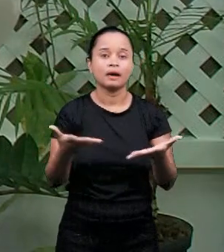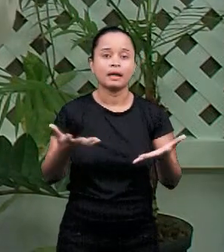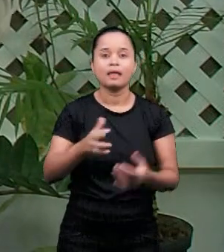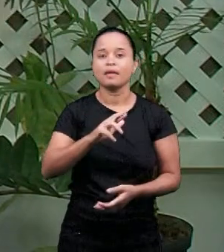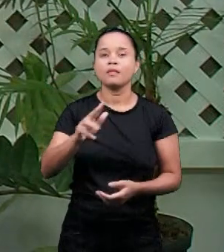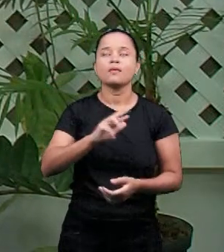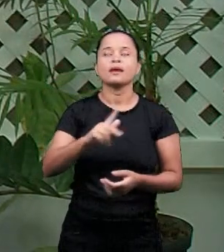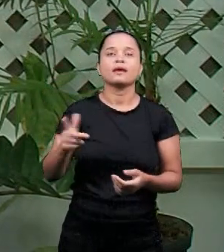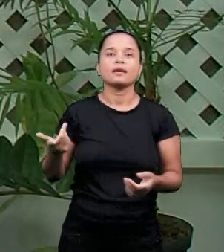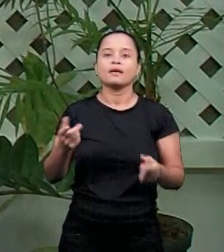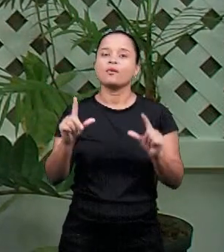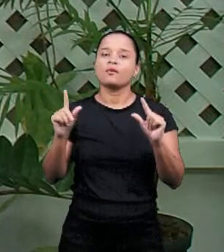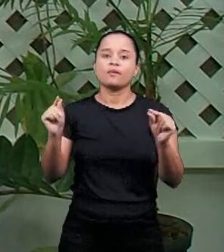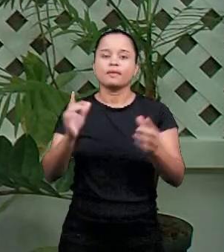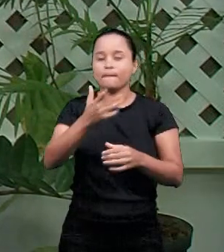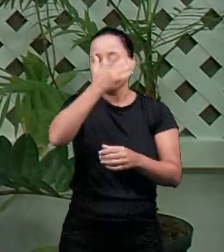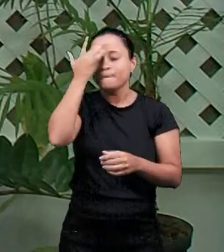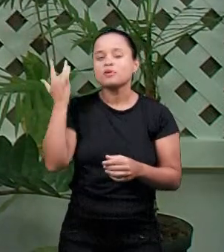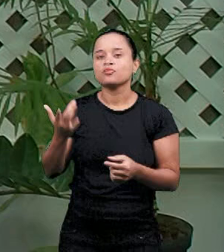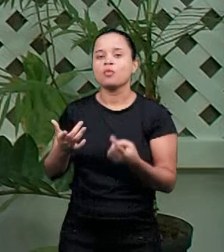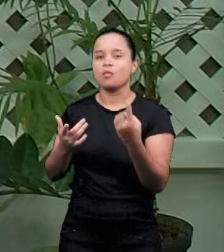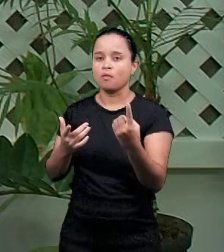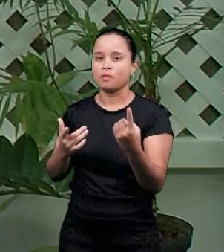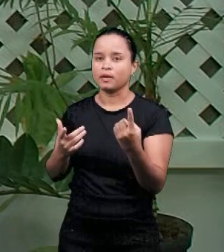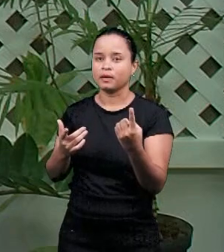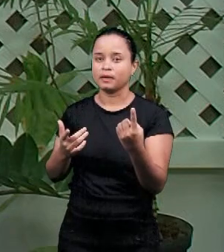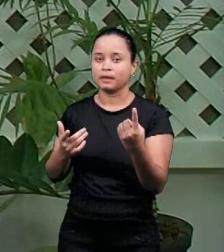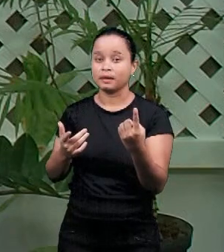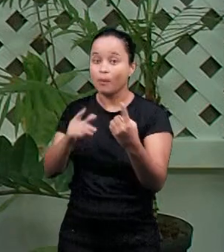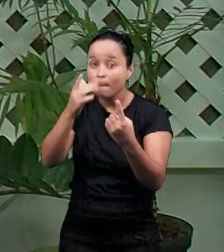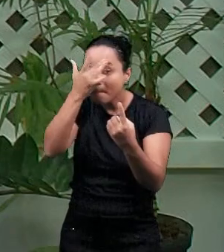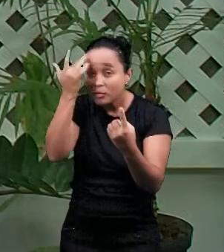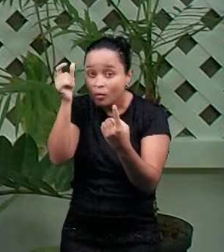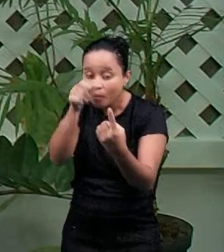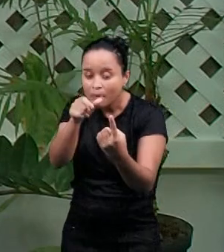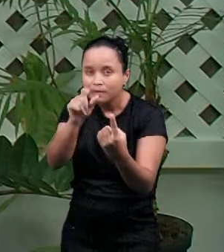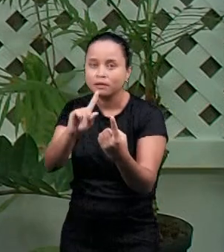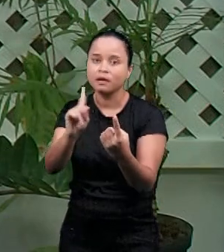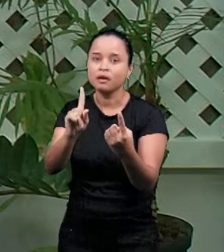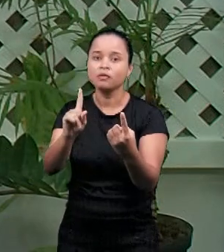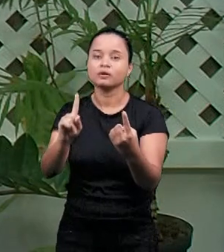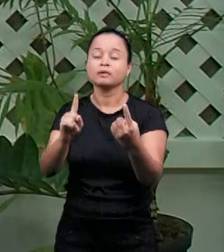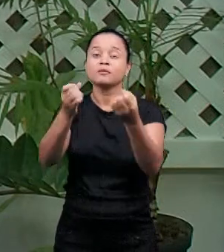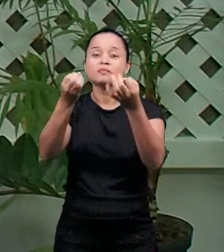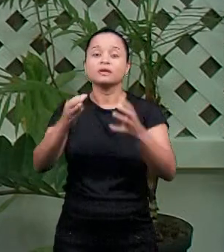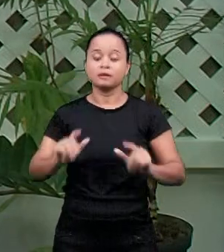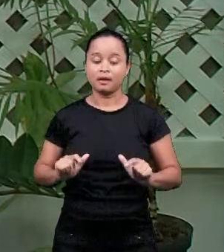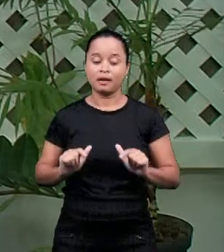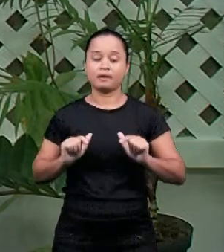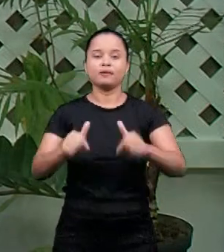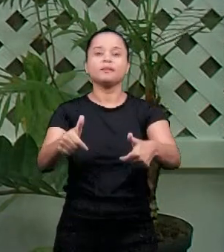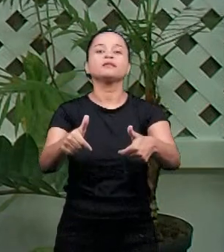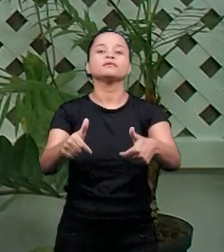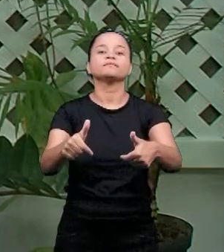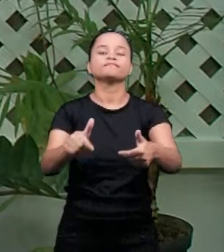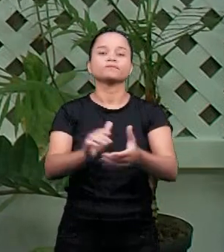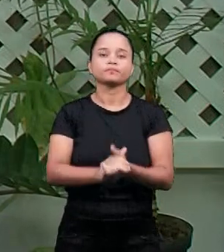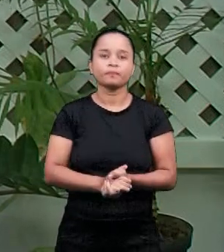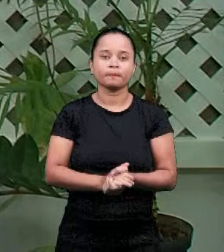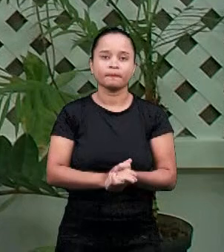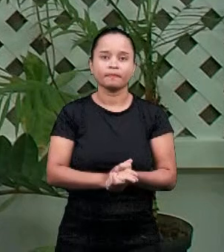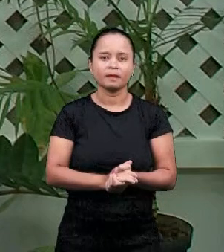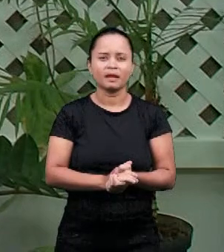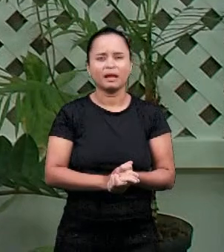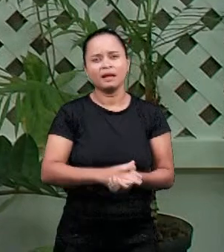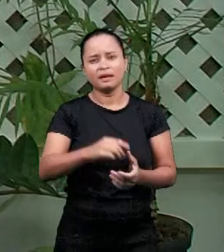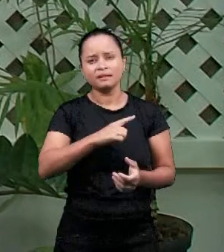train nous ne sommes pas en train de parler d'une personne. C'est une opération. Maintenant, des personnes sont touchées. D'un côté tombe un, de l'autre côté